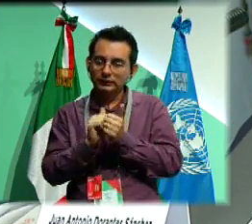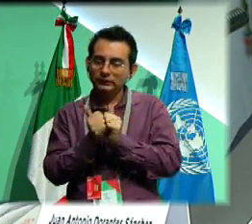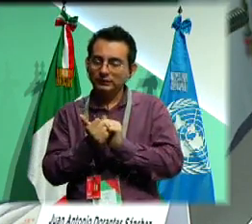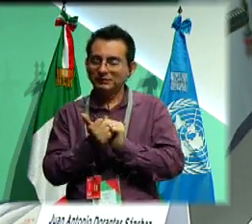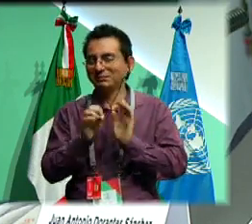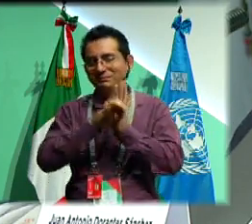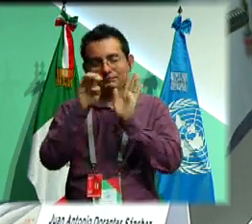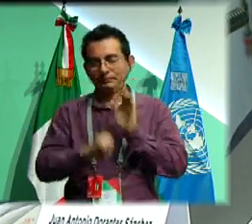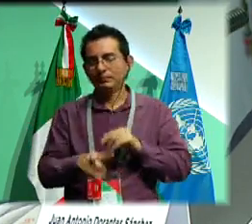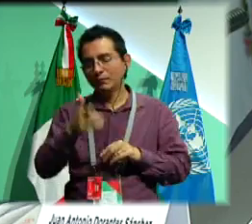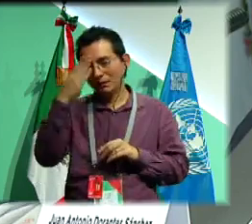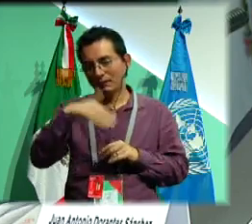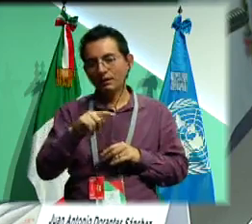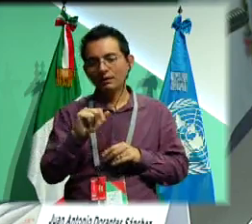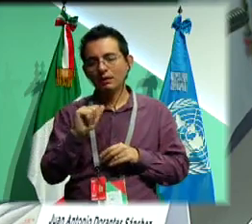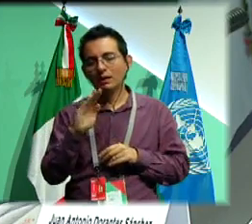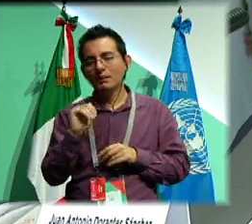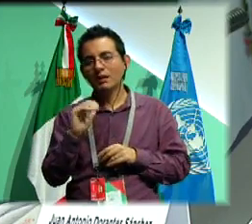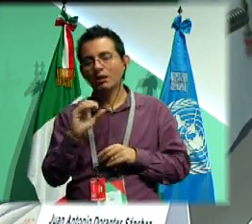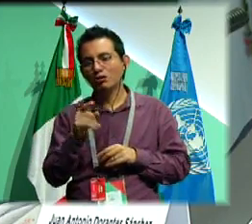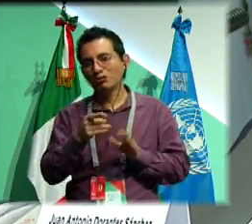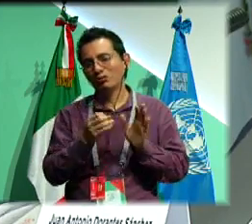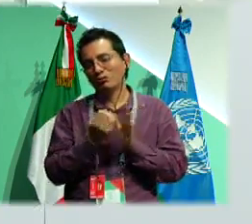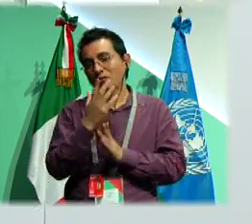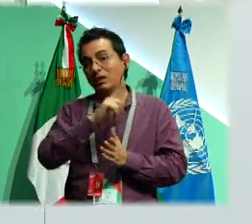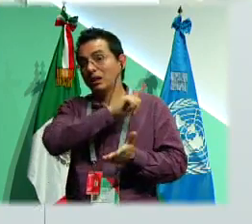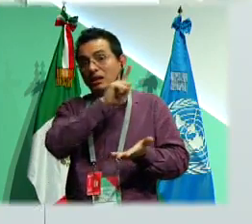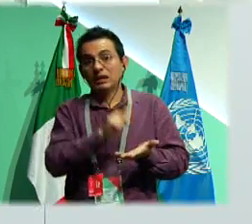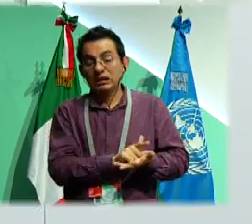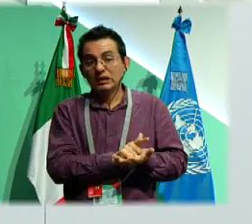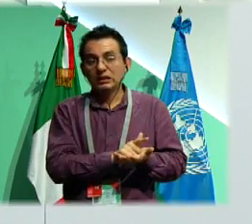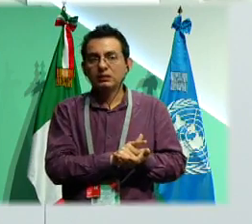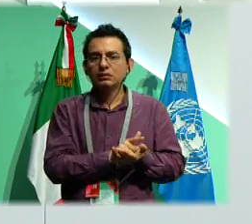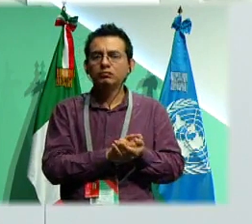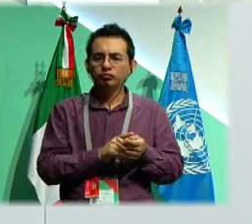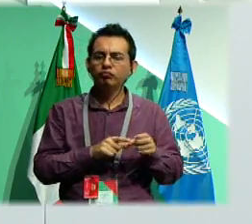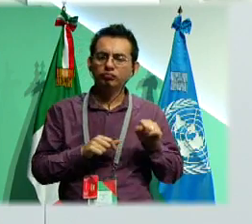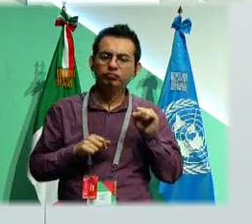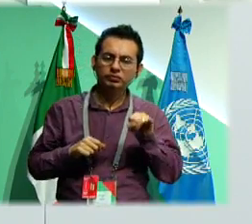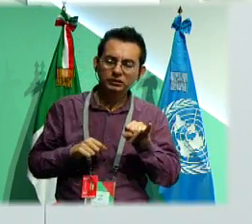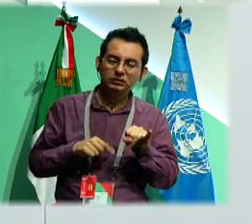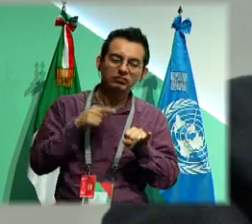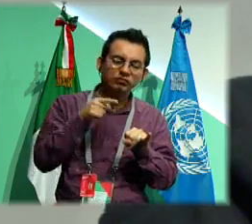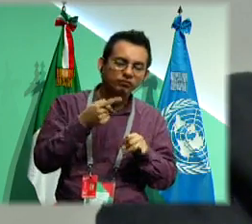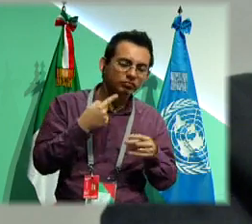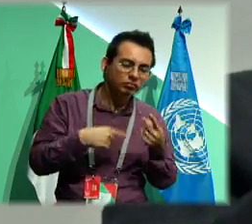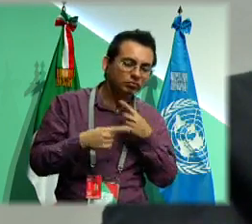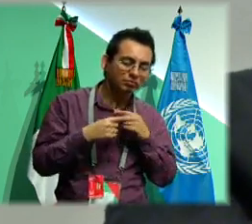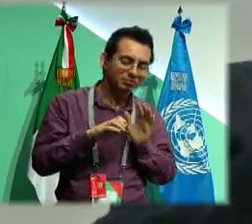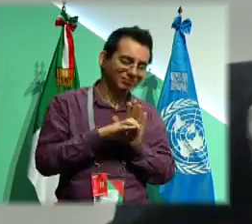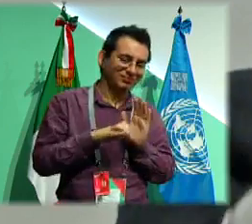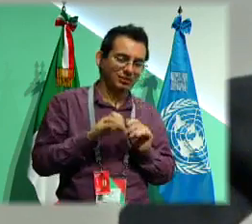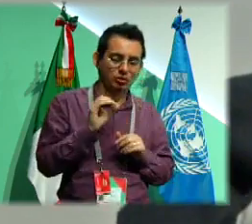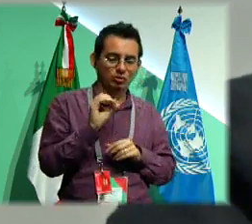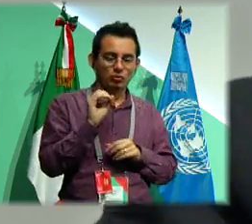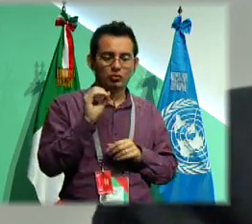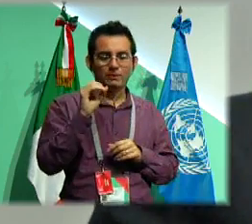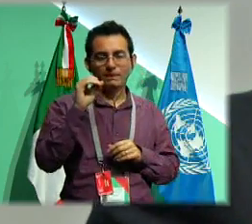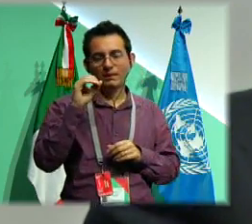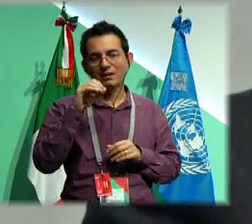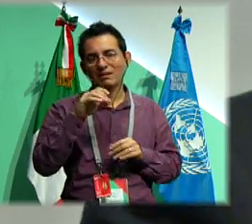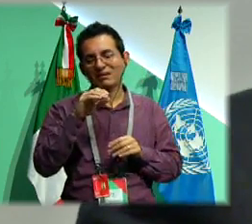l'on parle, par exemple, de la réglementation du tabac, ce sont les règles de l'OMS qui s'appliquent.